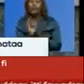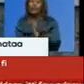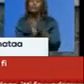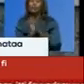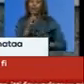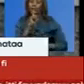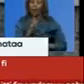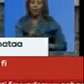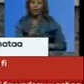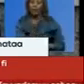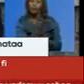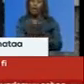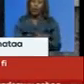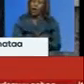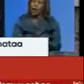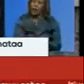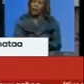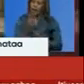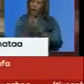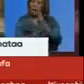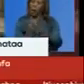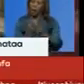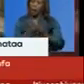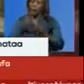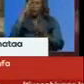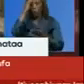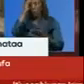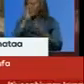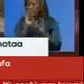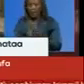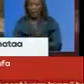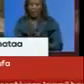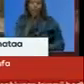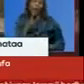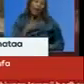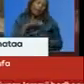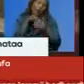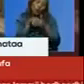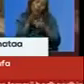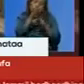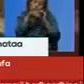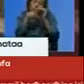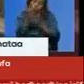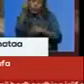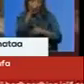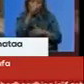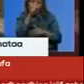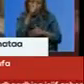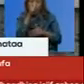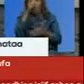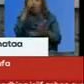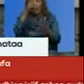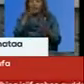የምትቆጠር ናት ቁሳዊ ሀብትም ዓለማዊ ዕውቀትም የላትም በእናቴ ውስጥ ሁሉንም የኢትዮጵያ እናቶች